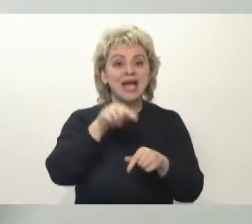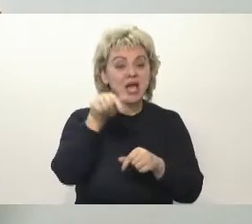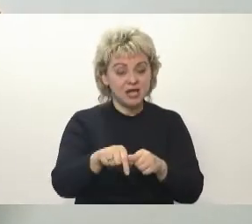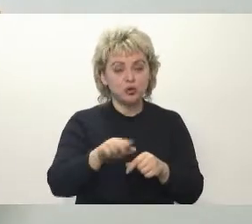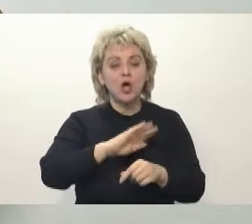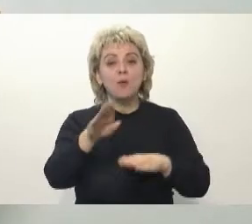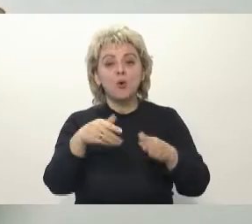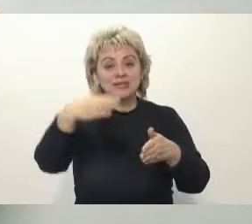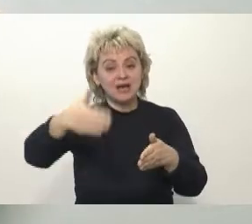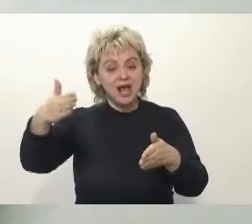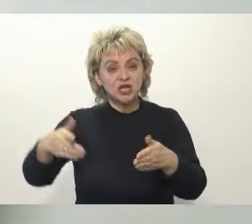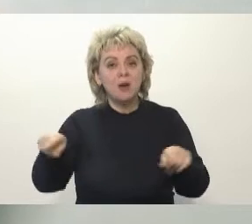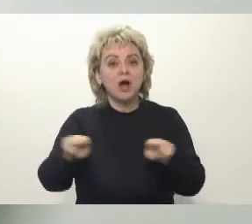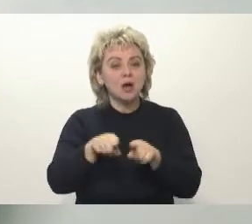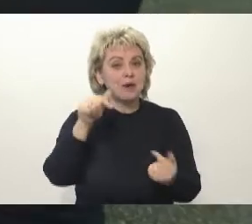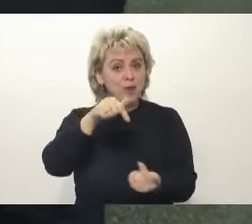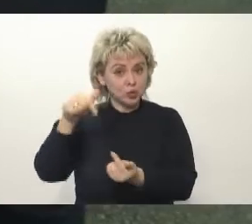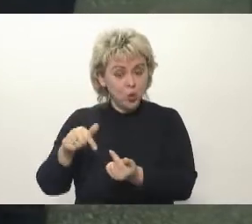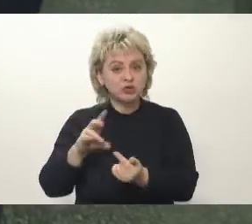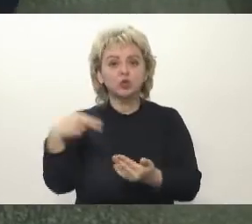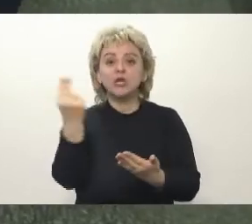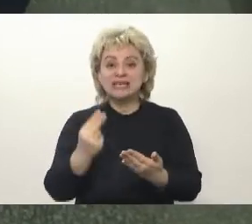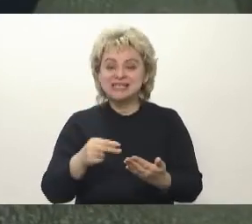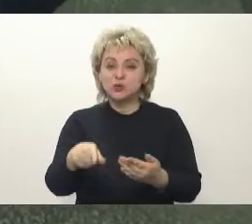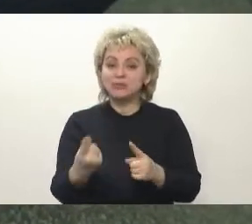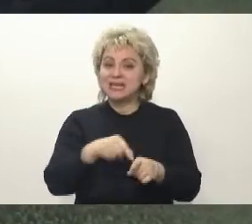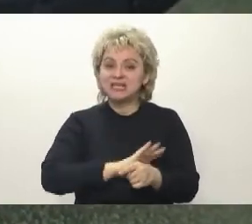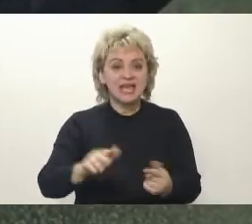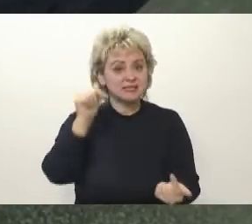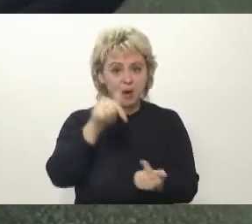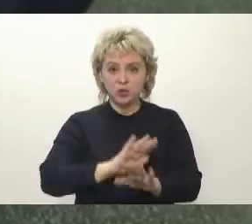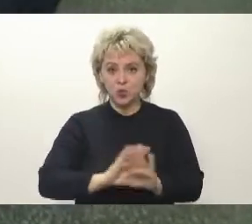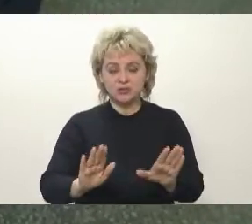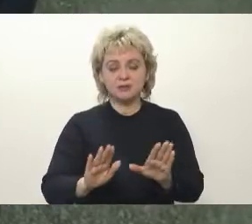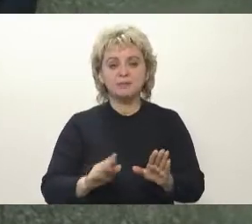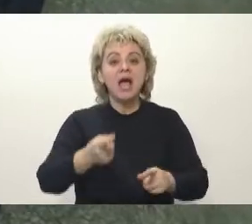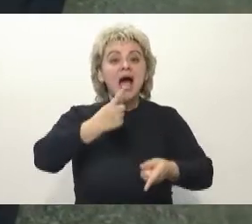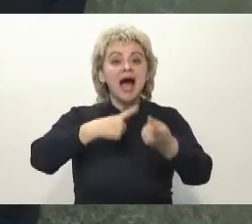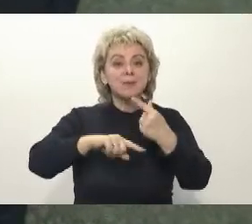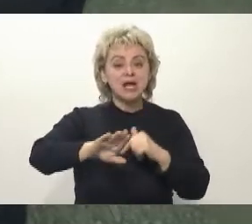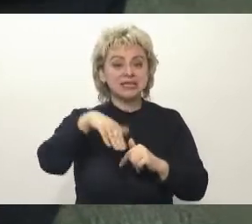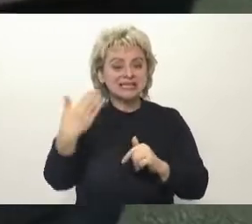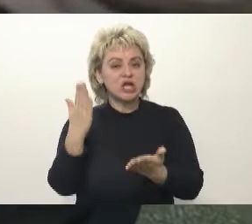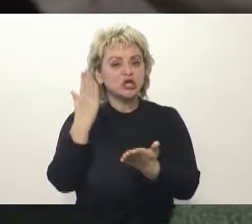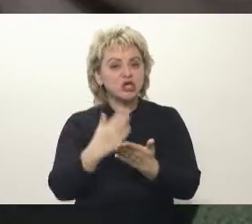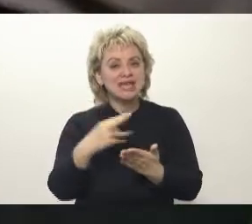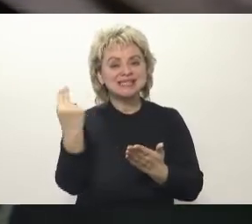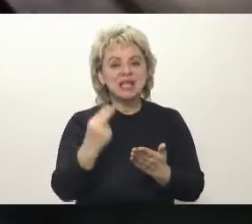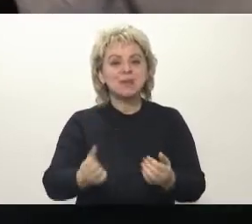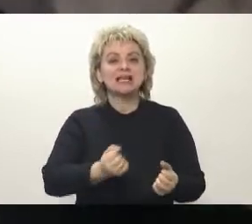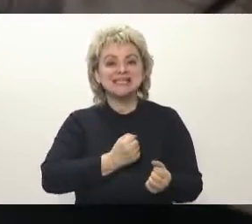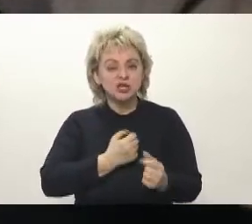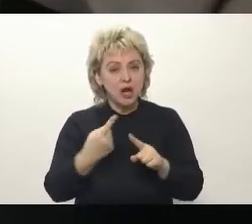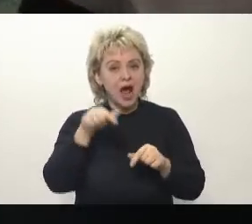ведь по отбитым краям они вроде бы совпадают, но рисунок подсвечников не совпал. С обратной стороны есть надпись, но, к сожалению,